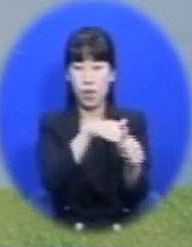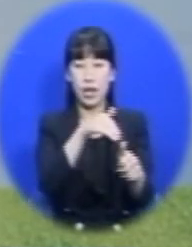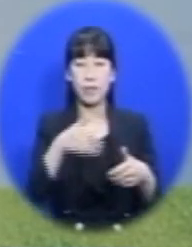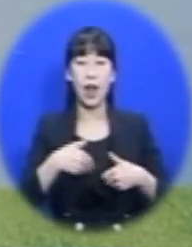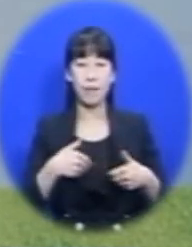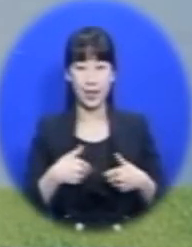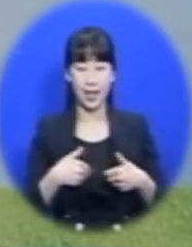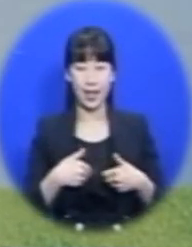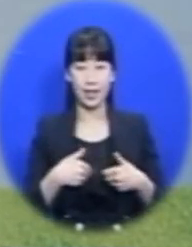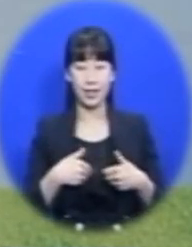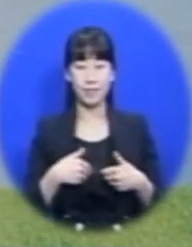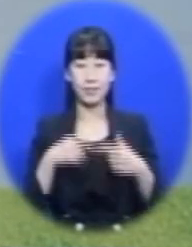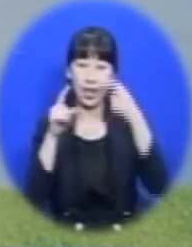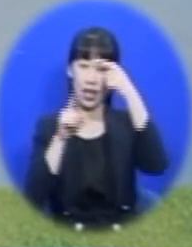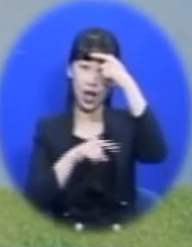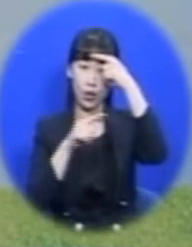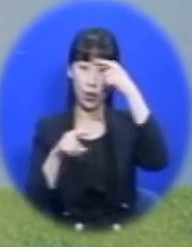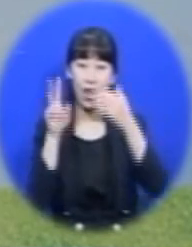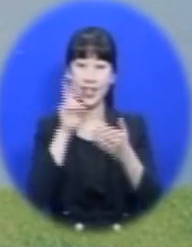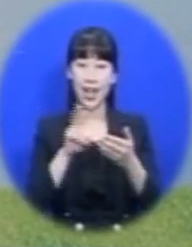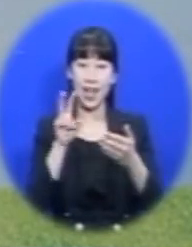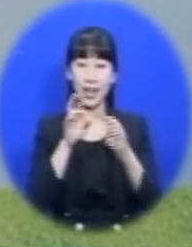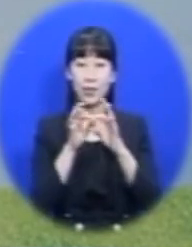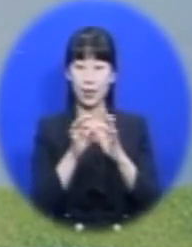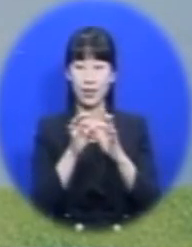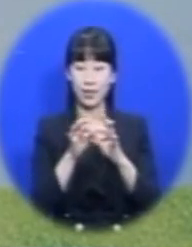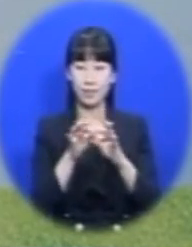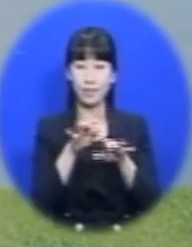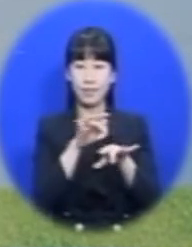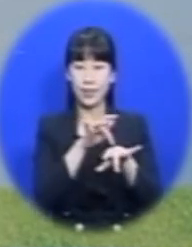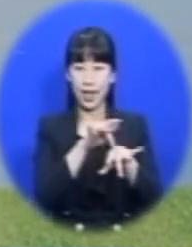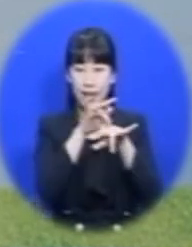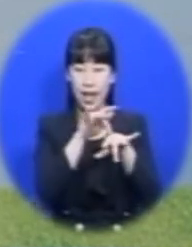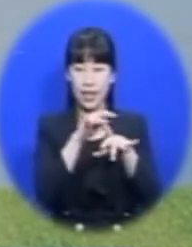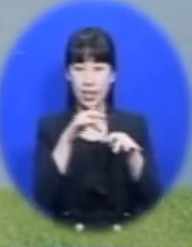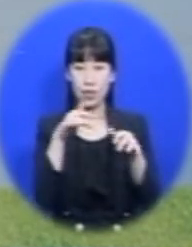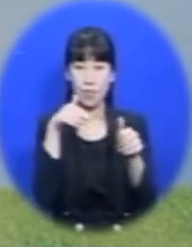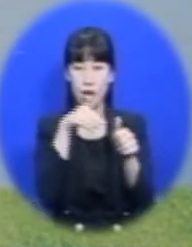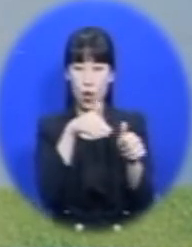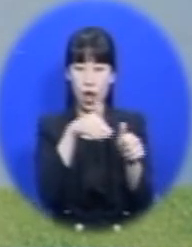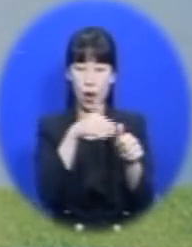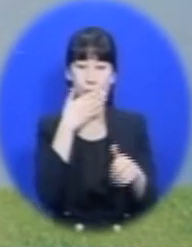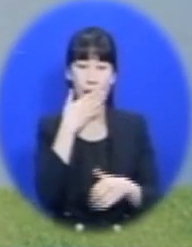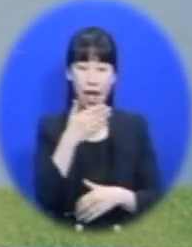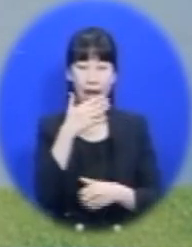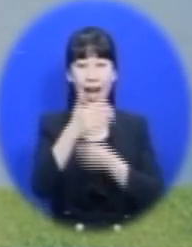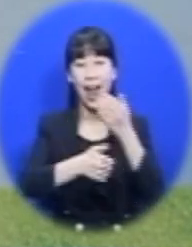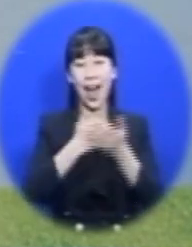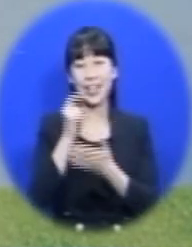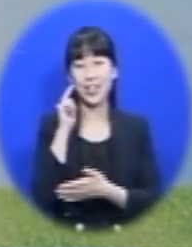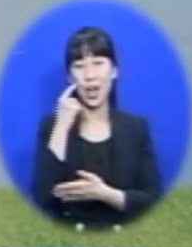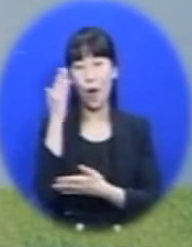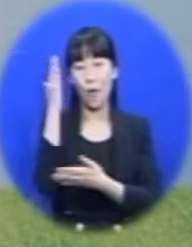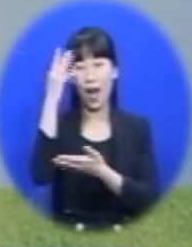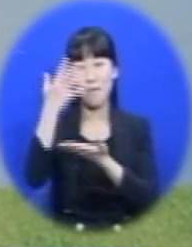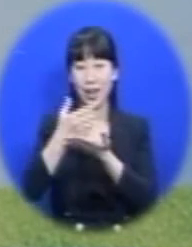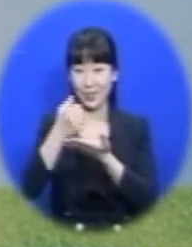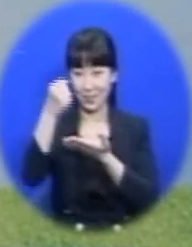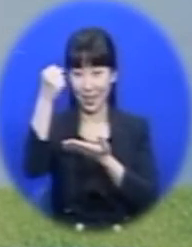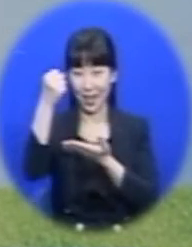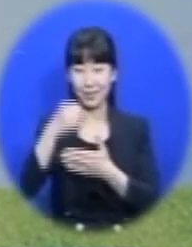성도의 찬양을 통하여 사탄은 괴롭힘을 당합니다. 하나님은 영광을 받으시고